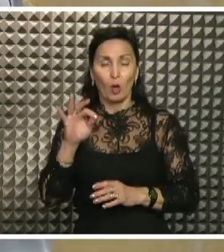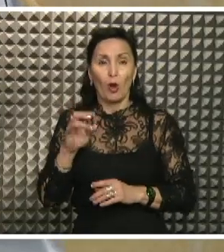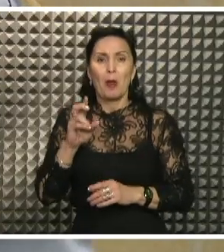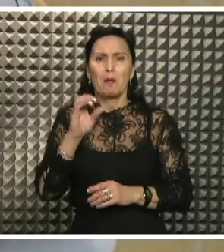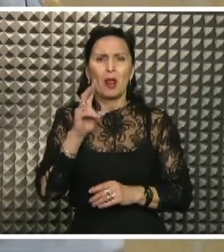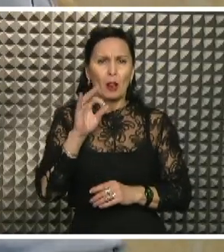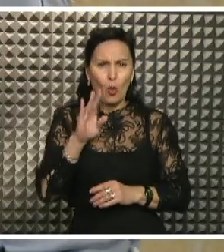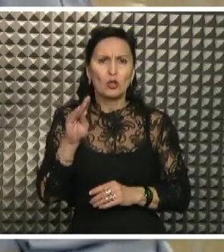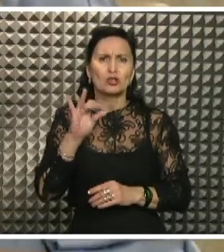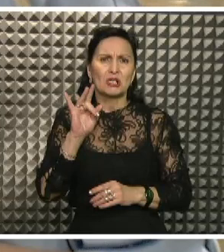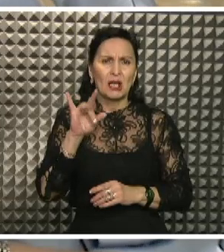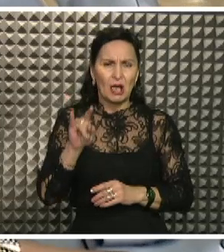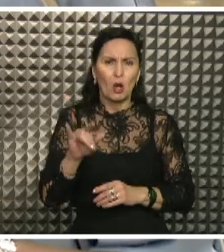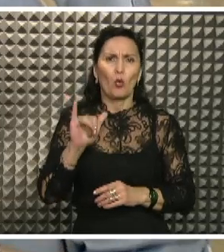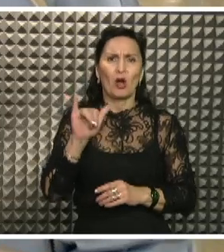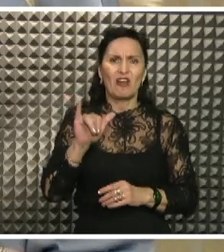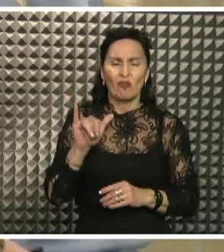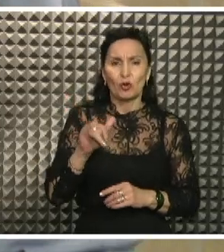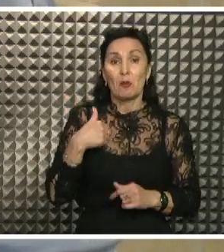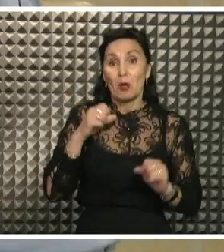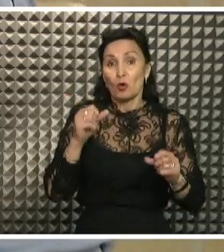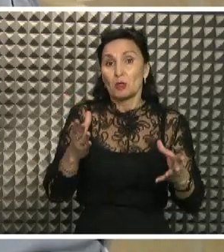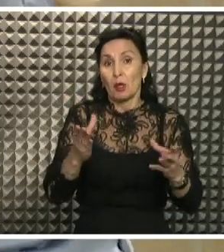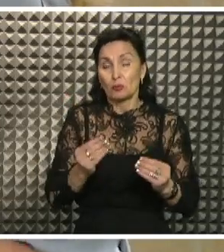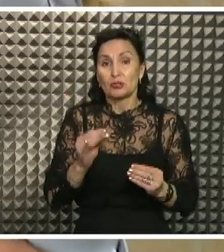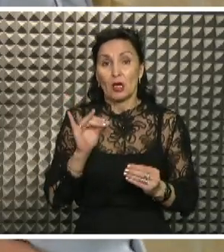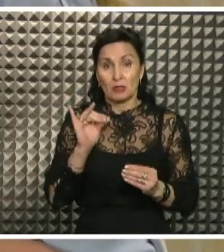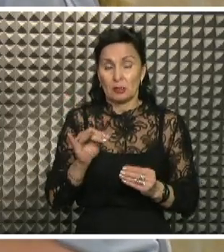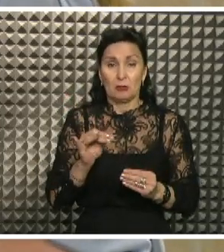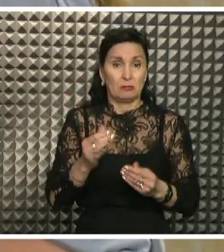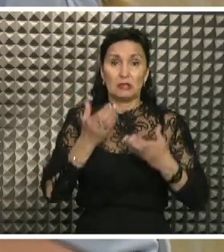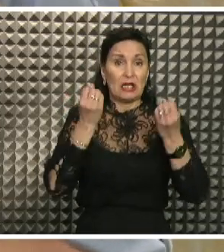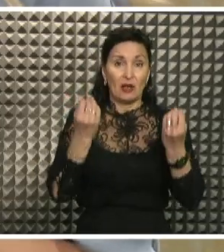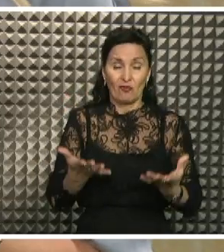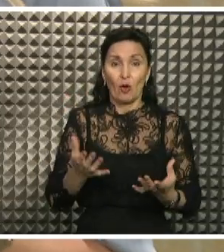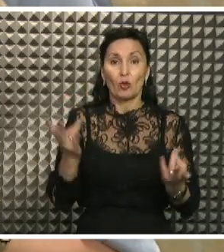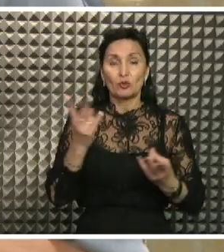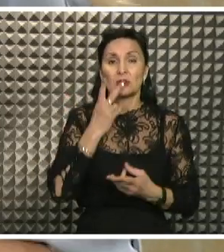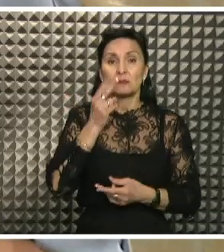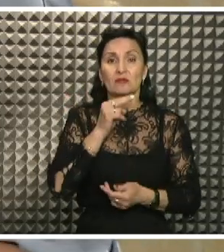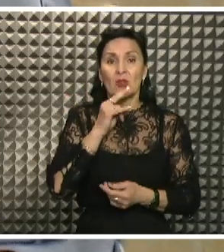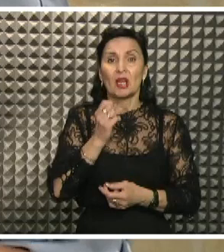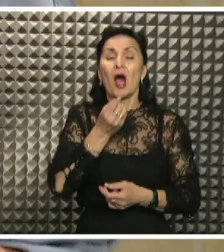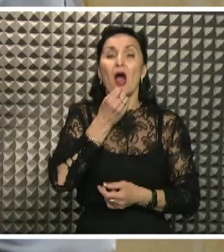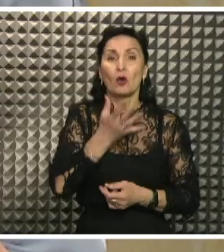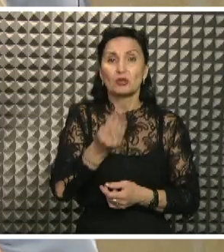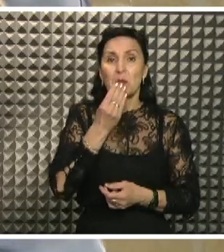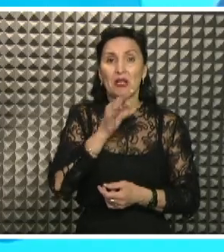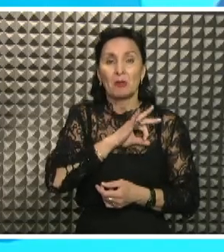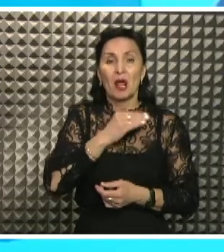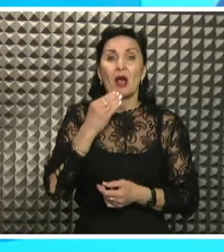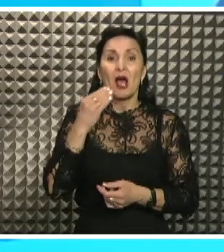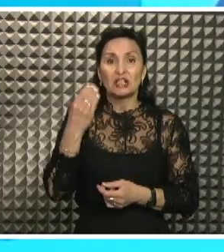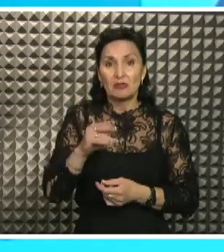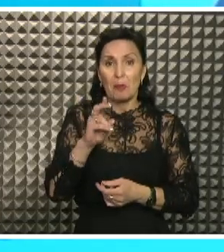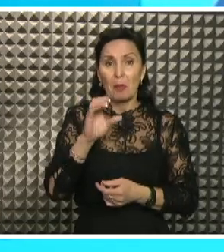жиры, углеводы, как правило. Мы их можем получать иногда и с лихвой. Здесь акцент нужно делать на хорошем потреблении качественного